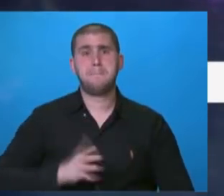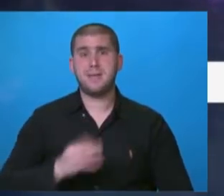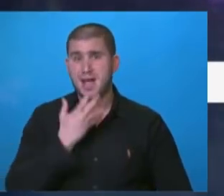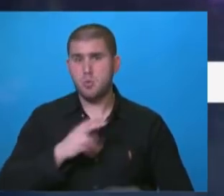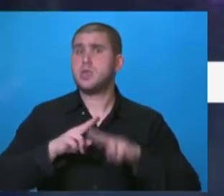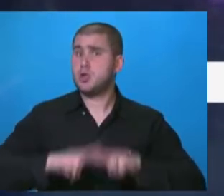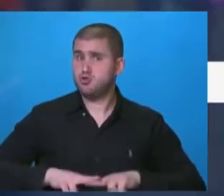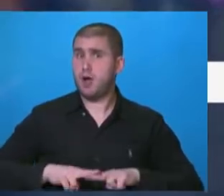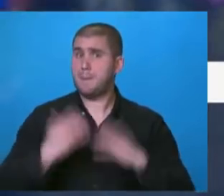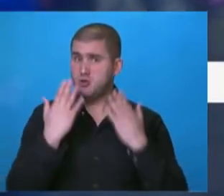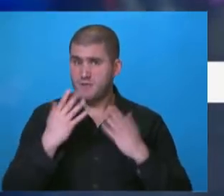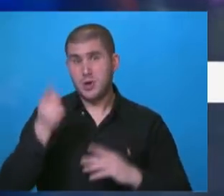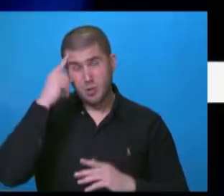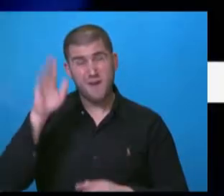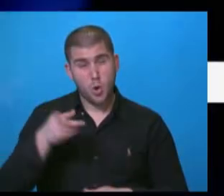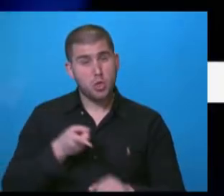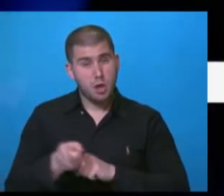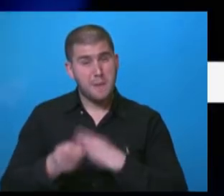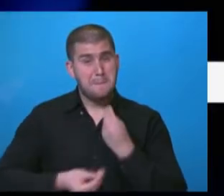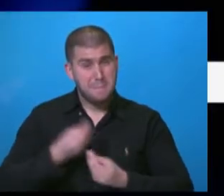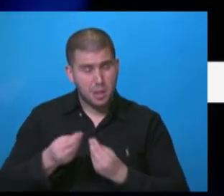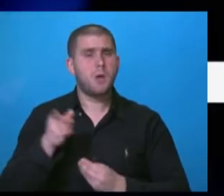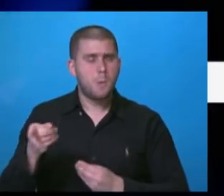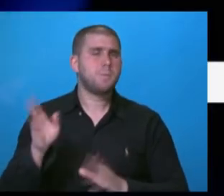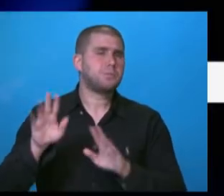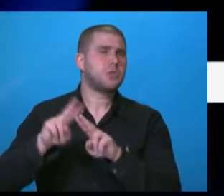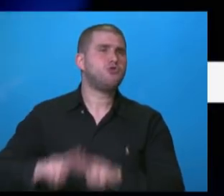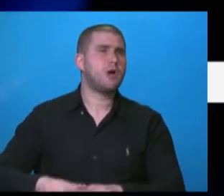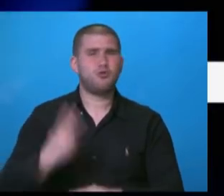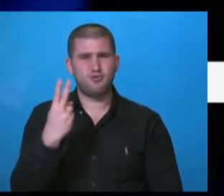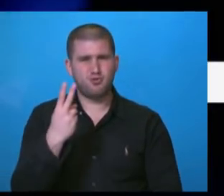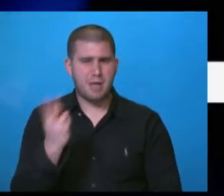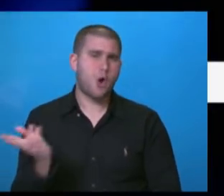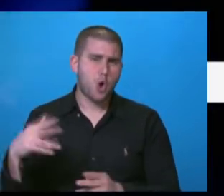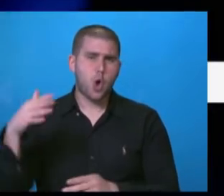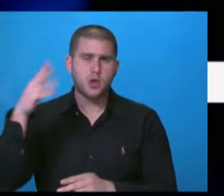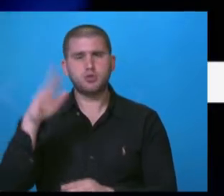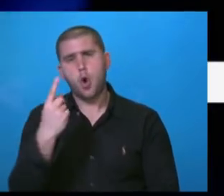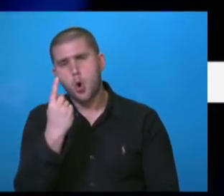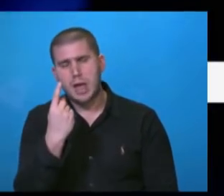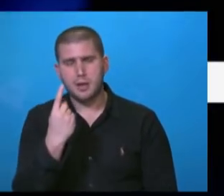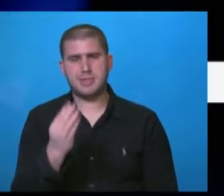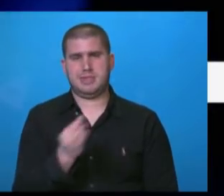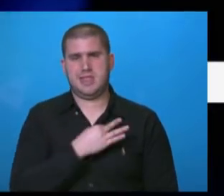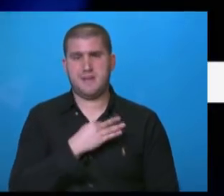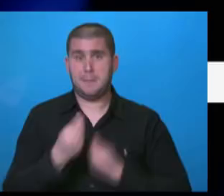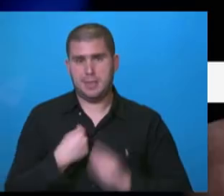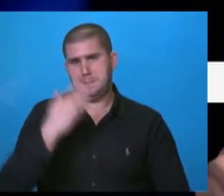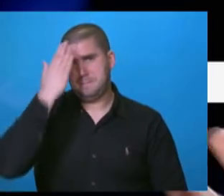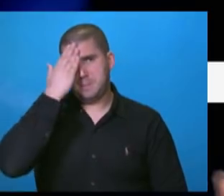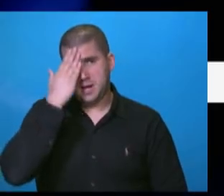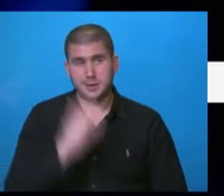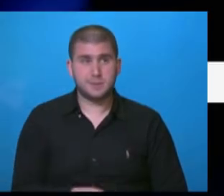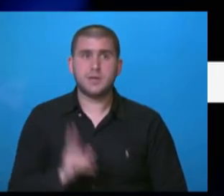בישיבה, כשידוע שהוא תוקף מינית נערים, שניים שאנחנו מדברים עליהם, יש בו עוד תוקף אחד, נפגע אחד נוסף שאני יודע עליו,